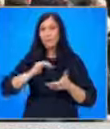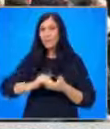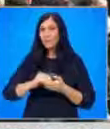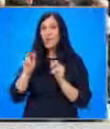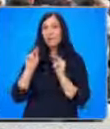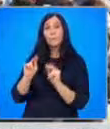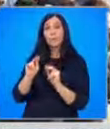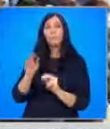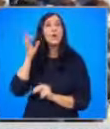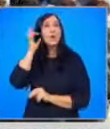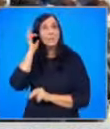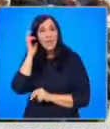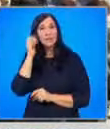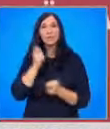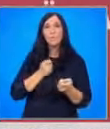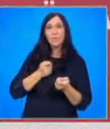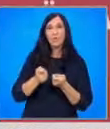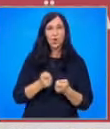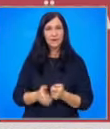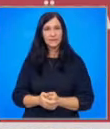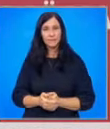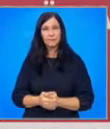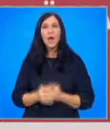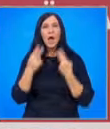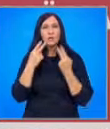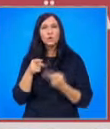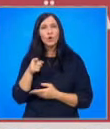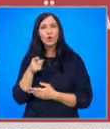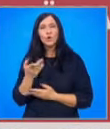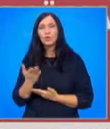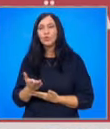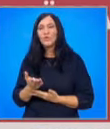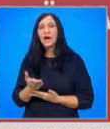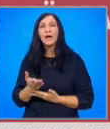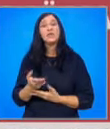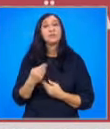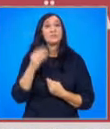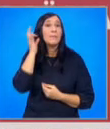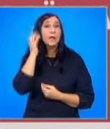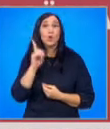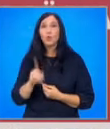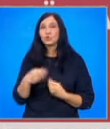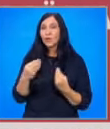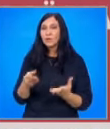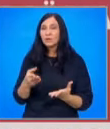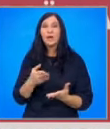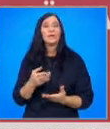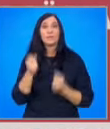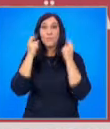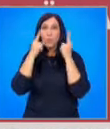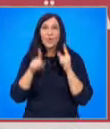е предупредил. Имената им са провокация. С оглед на това дека тие имиња кои што беа дадени будат негативни чувства во